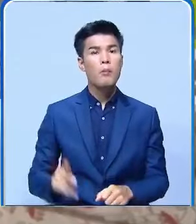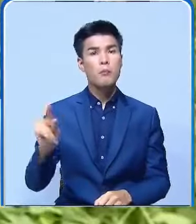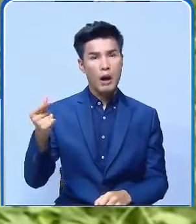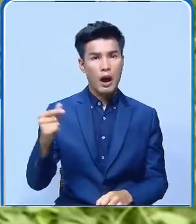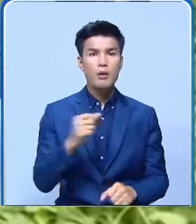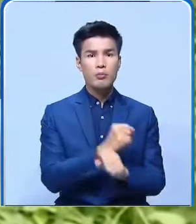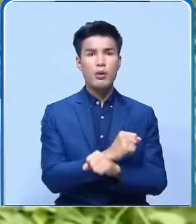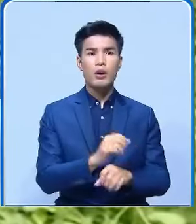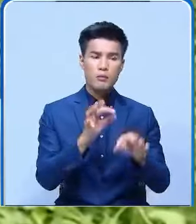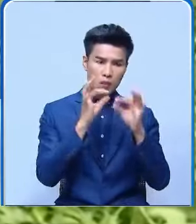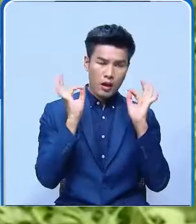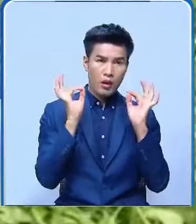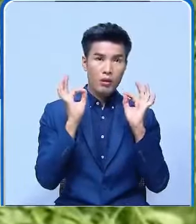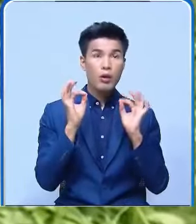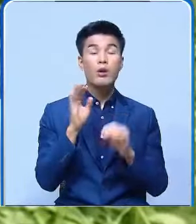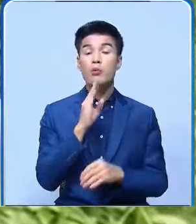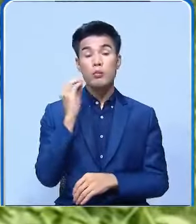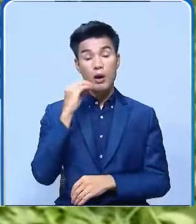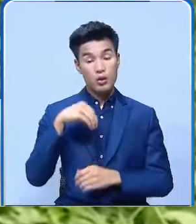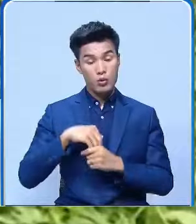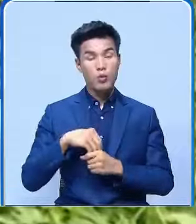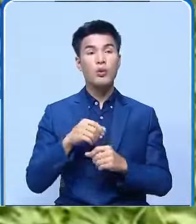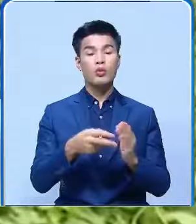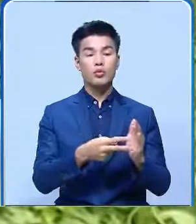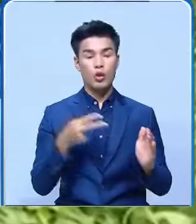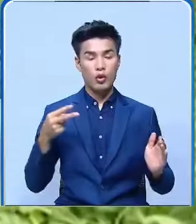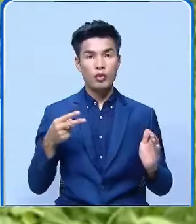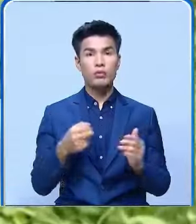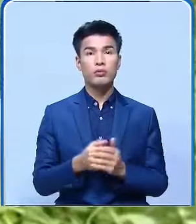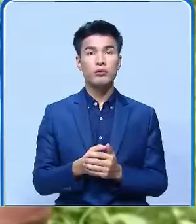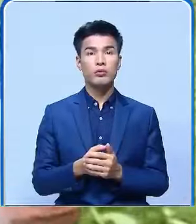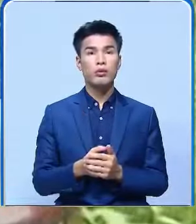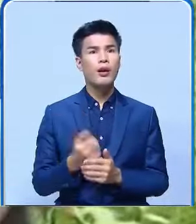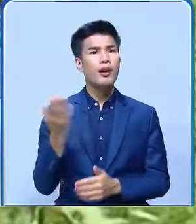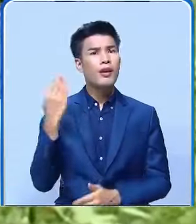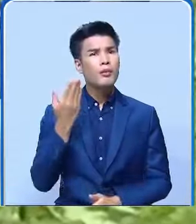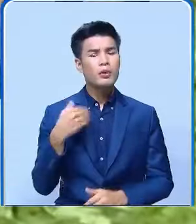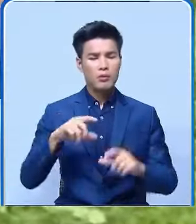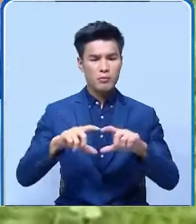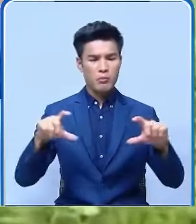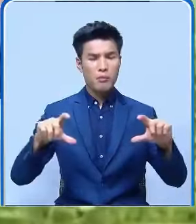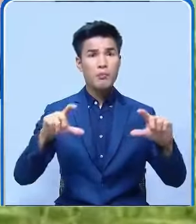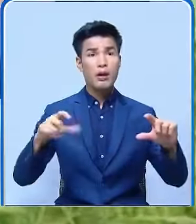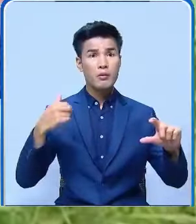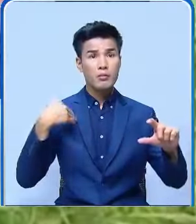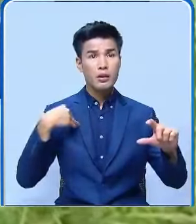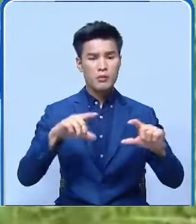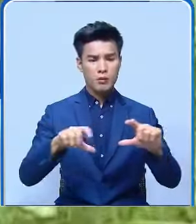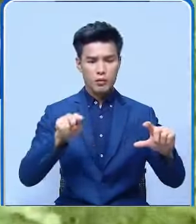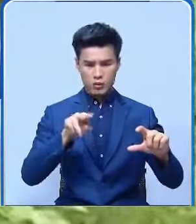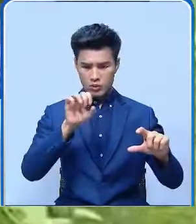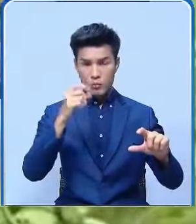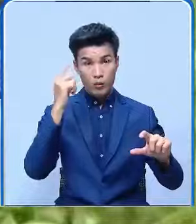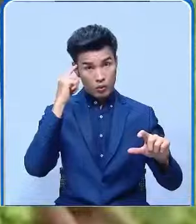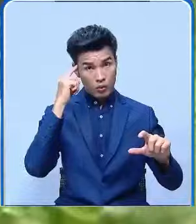านเวลาตัวเองอยู่บ้านก็จะถอดปลั๊กไฟออกแบบนี้นะคะ เหมือนคล้ายๆว่าเมื่อสักครู่ป้ายก็เหมือนจะเขียนพอที่จะจับใจ